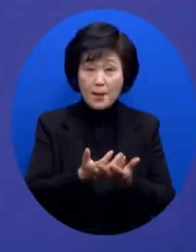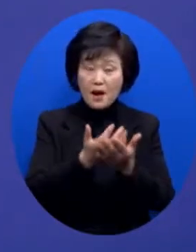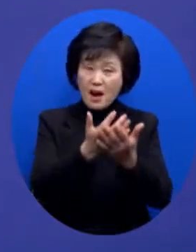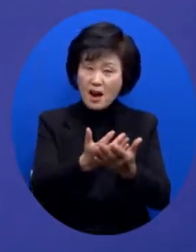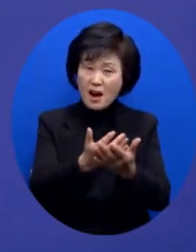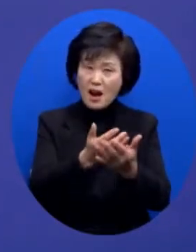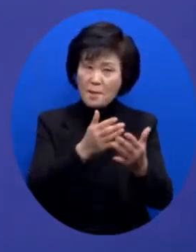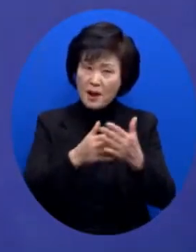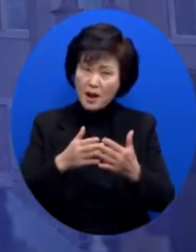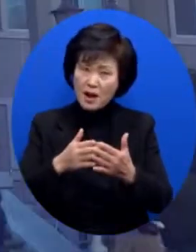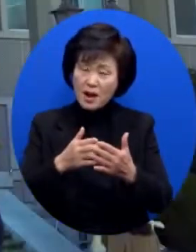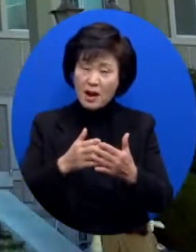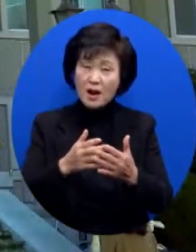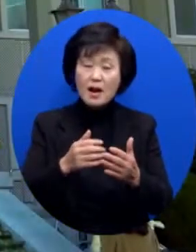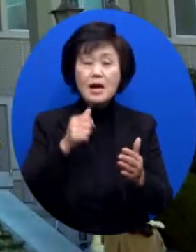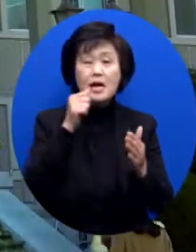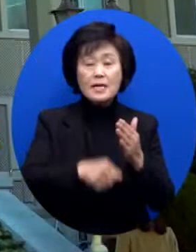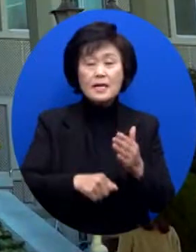가졌습니다